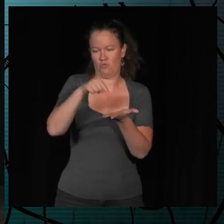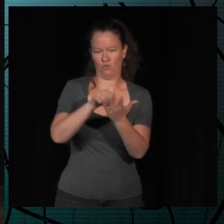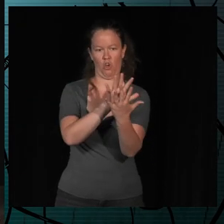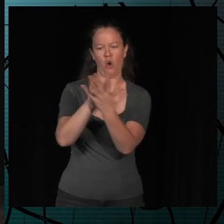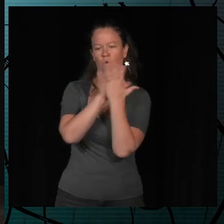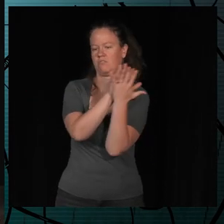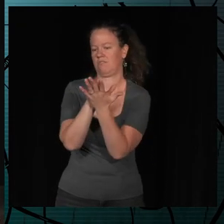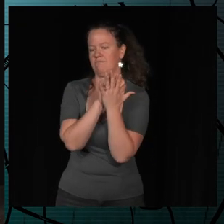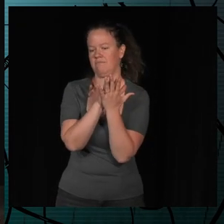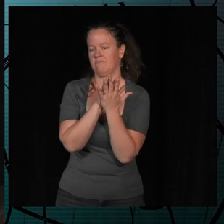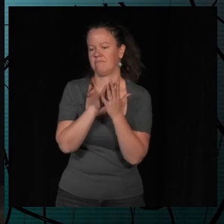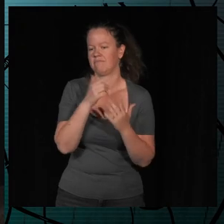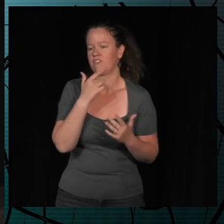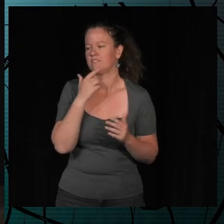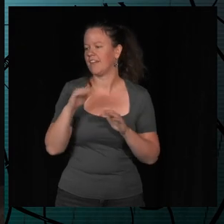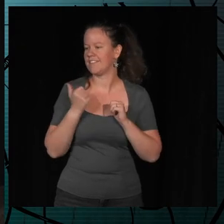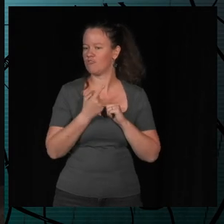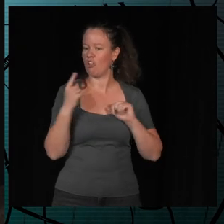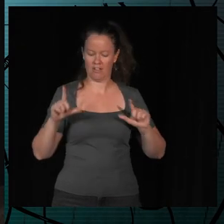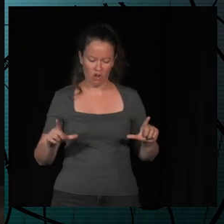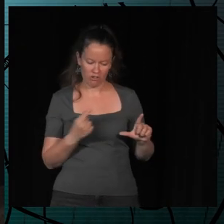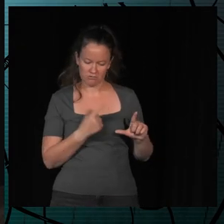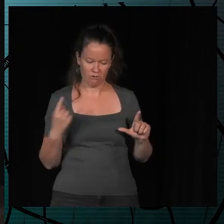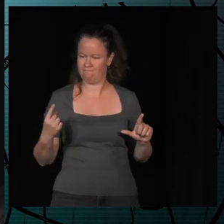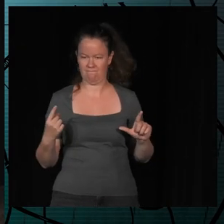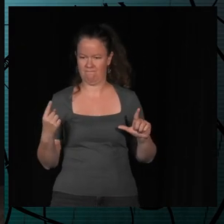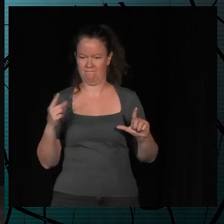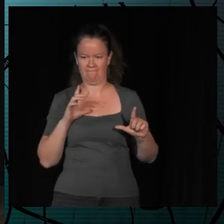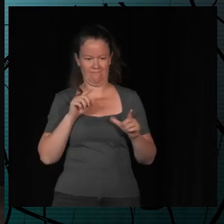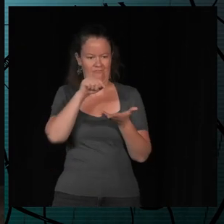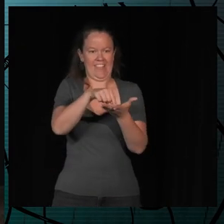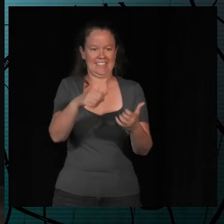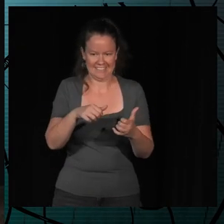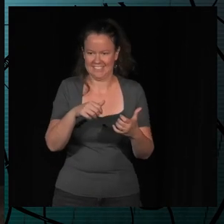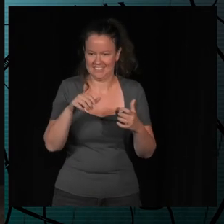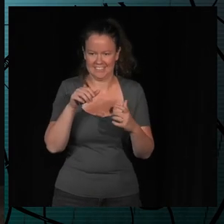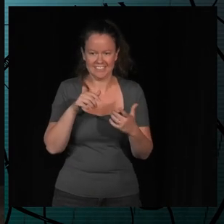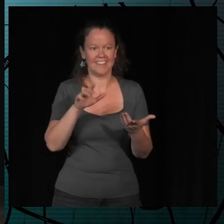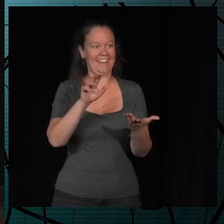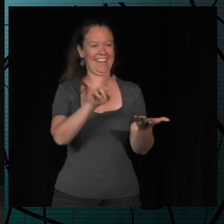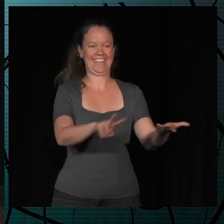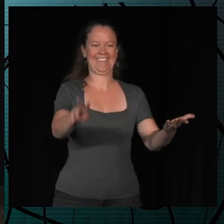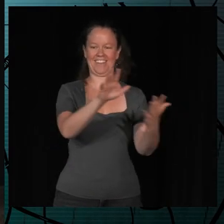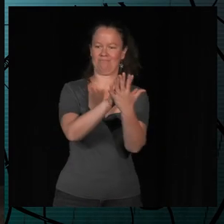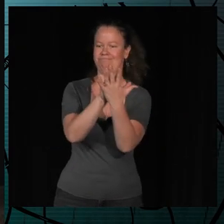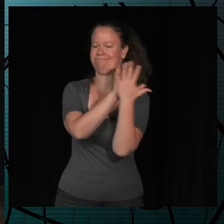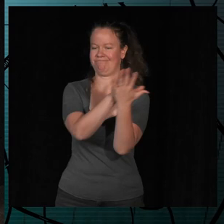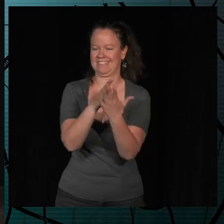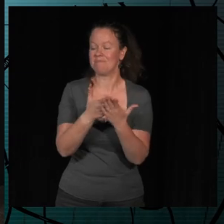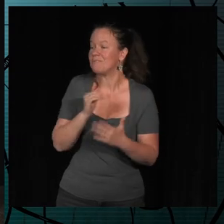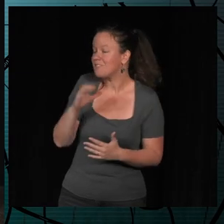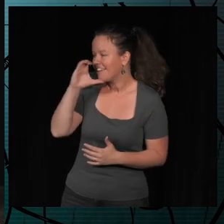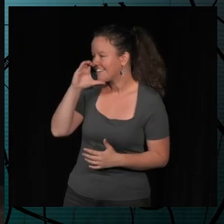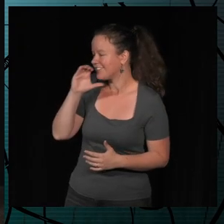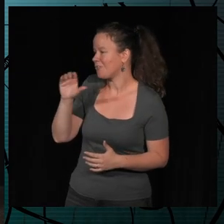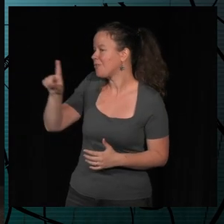écran mais il y a quand même cette idée que au fond on peut lever la tête à un moment mais je c'est vrai que c'est pour ça j'étais intrigué